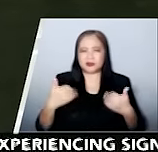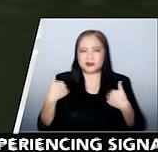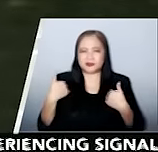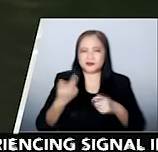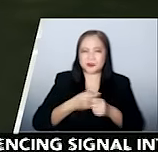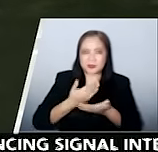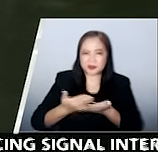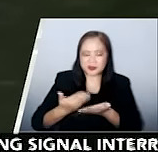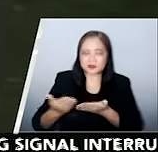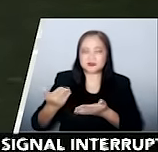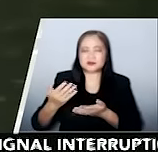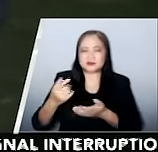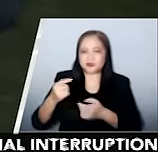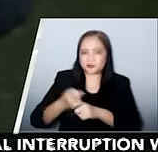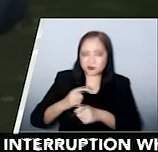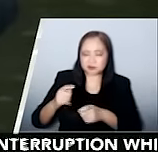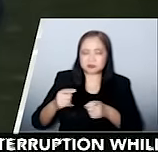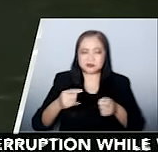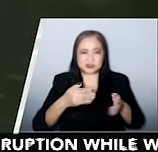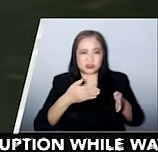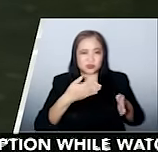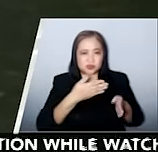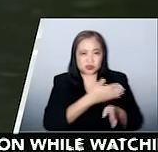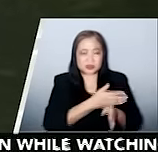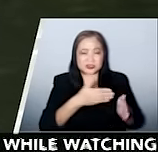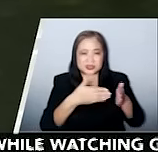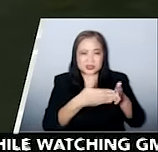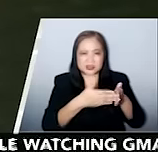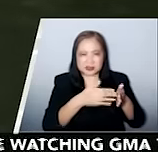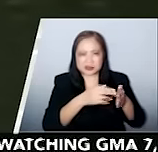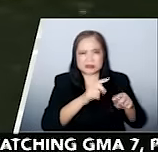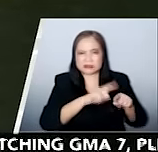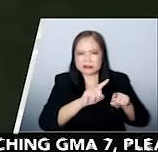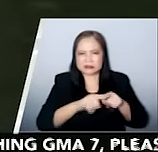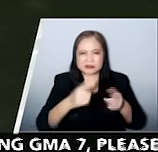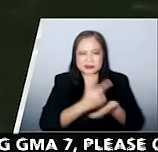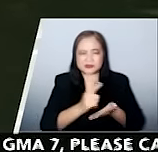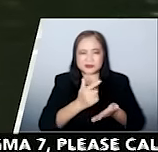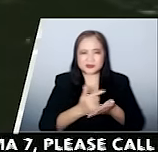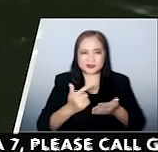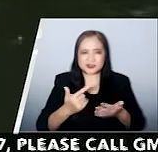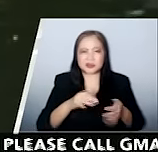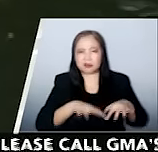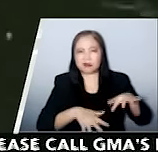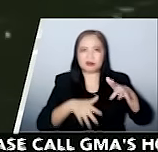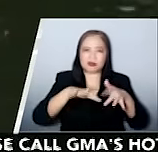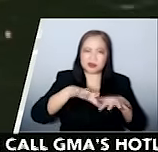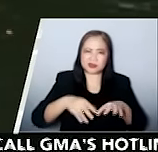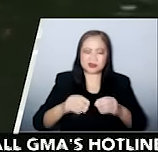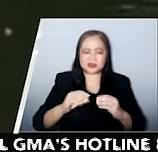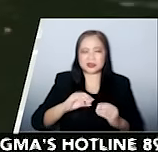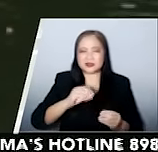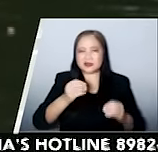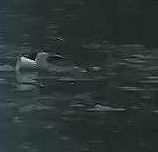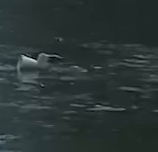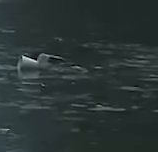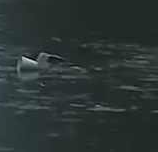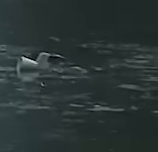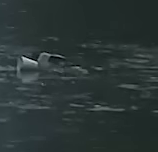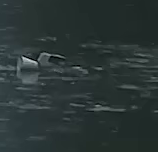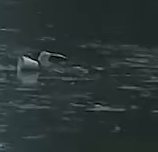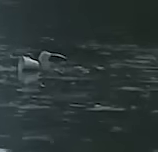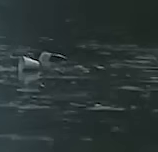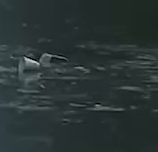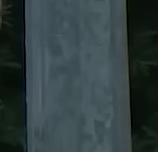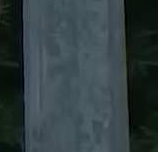looban ng mga kanto, yung mga iba't ibang mga uri ng basura na naglulutangan dahil nga sa mabilis na pag-angat ng tubig baha. Sa